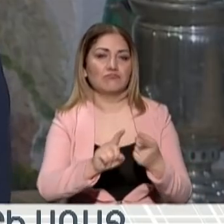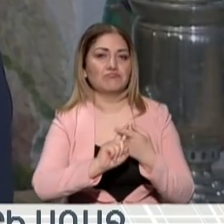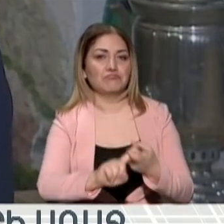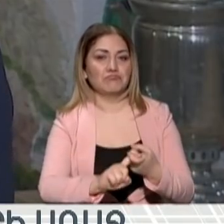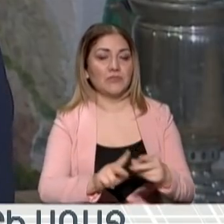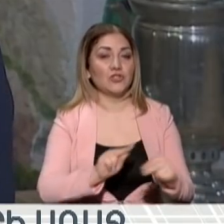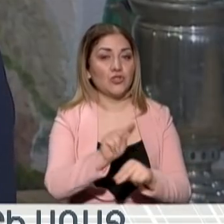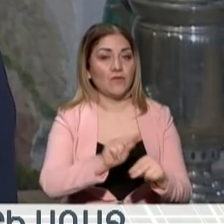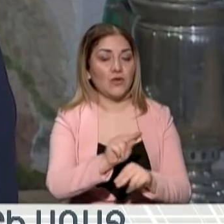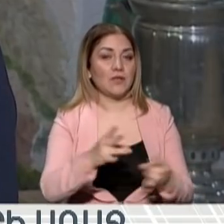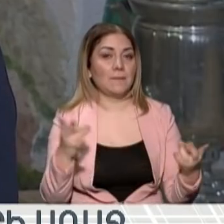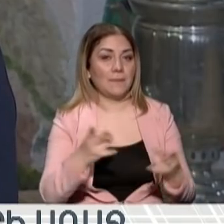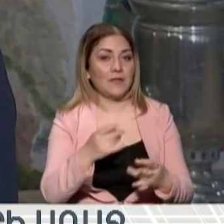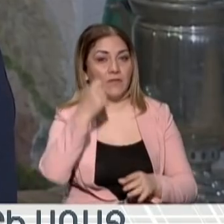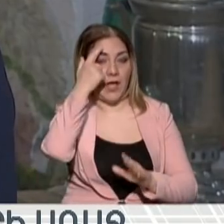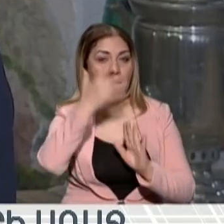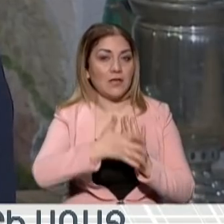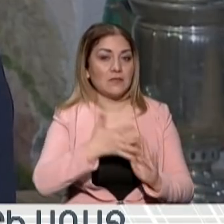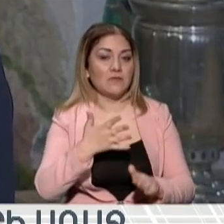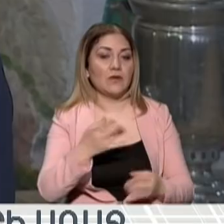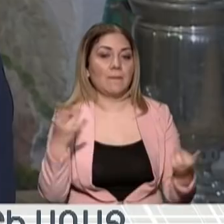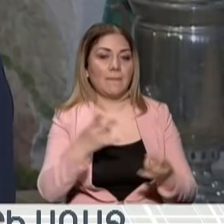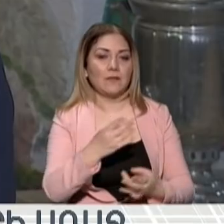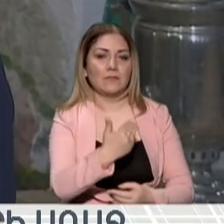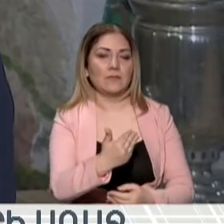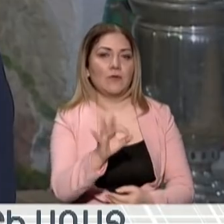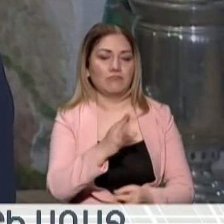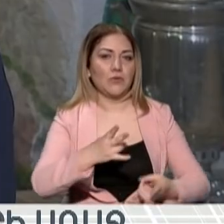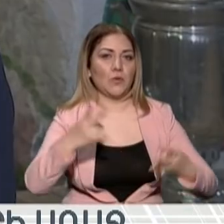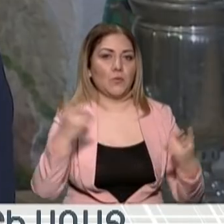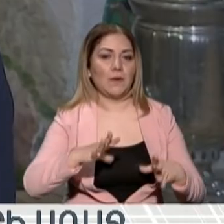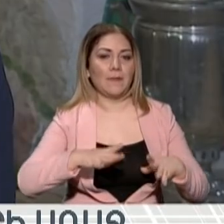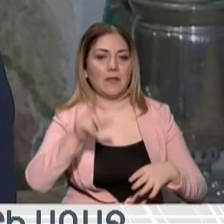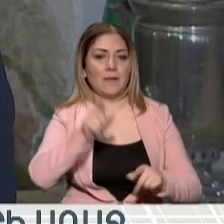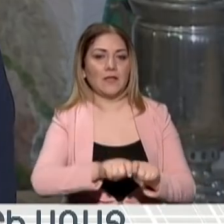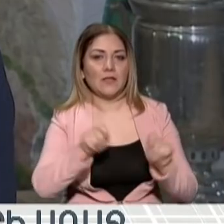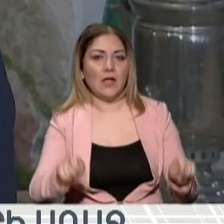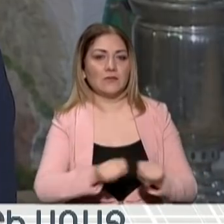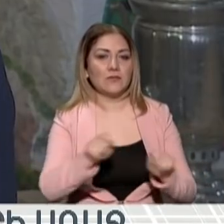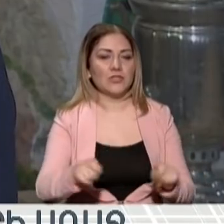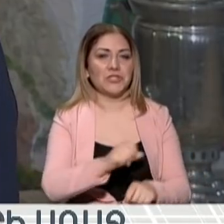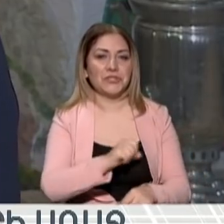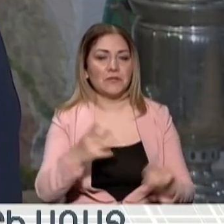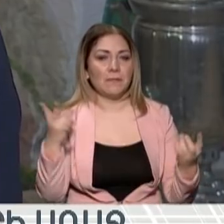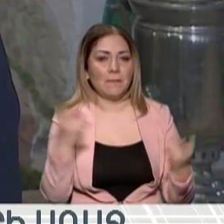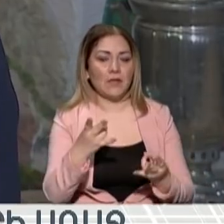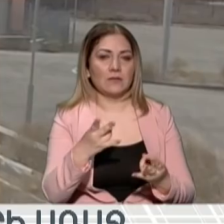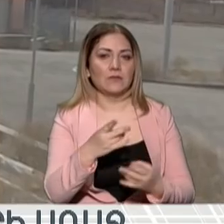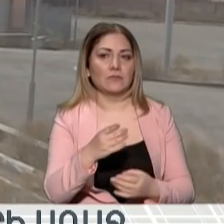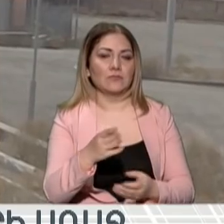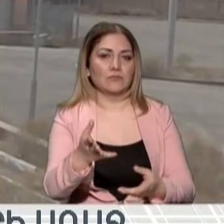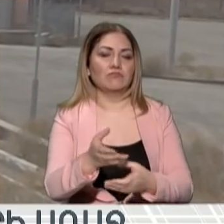եւ հասկանալ, որ իրականում իրենք պետք է շահագրգռված լինեն ինվեստորին գրավել դեպի իրենց